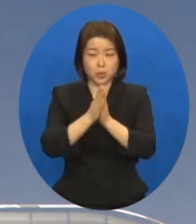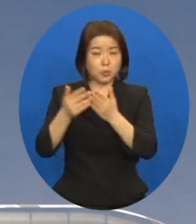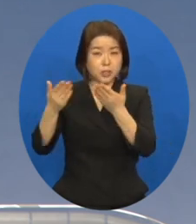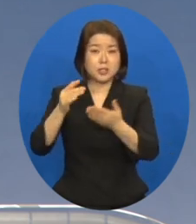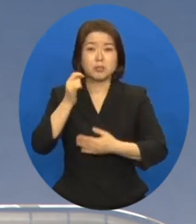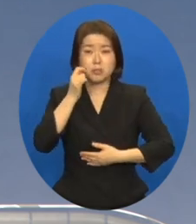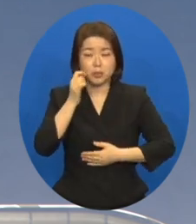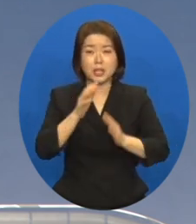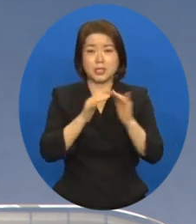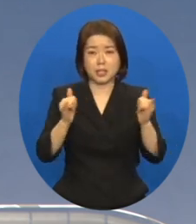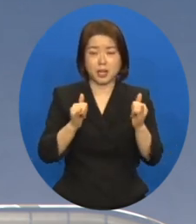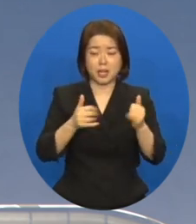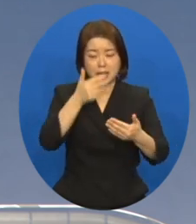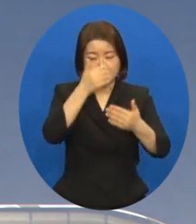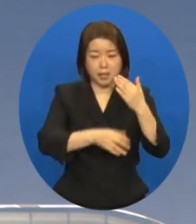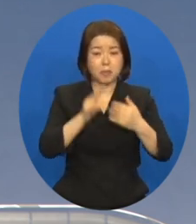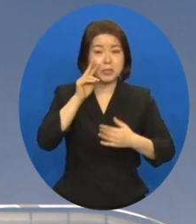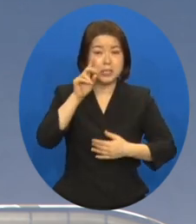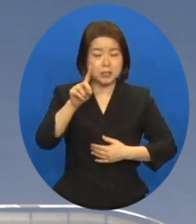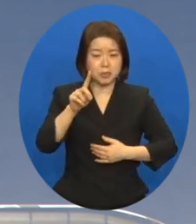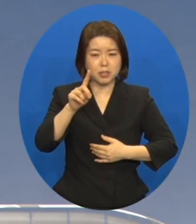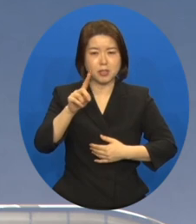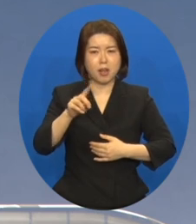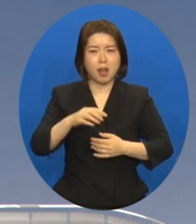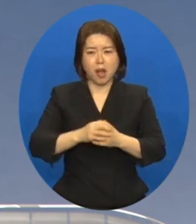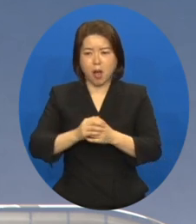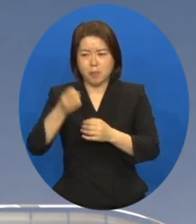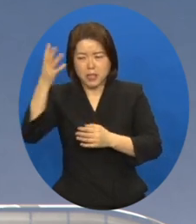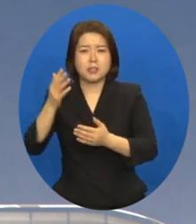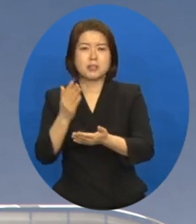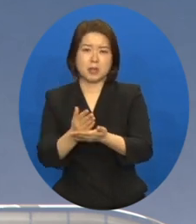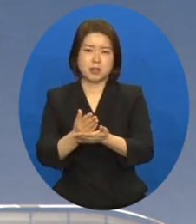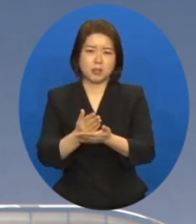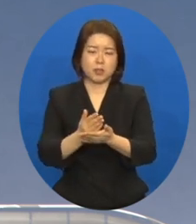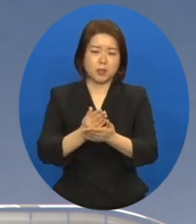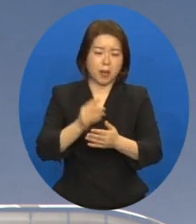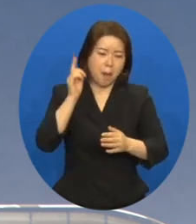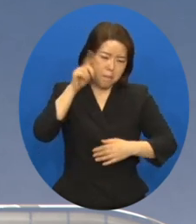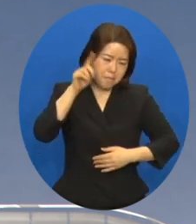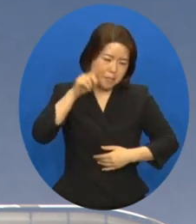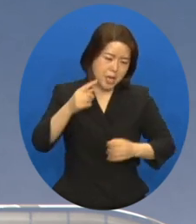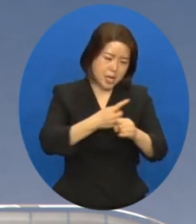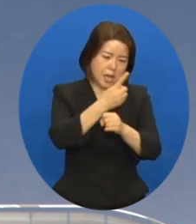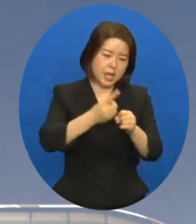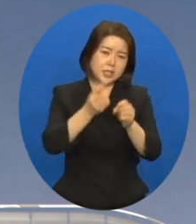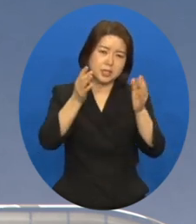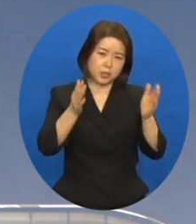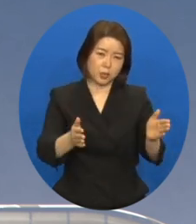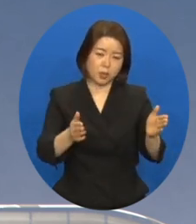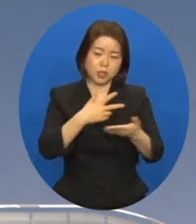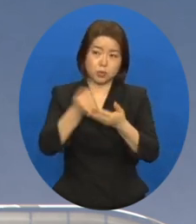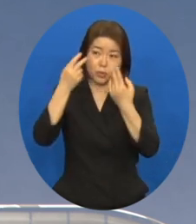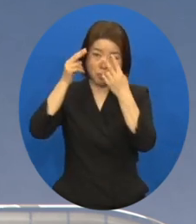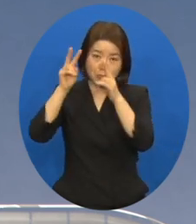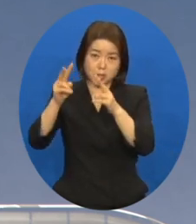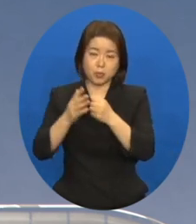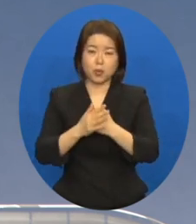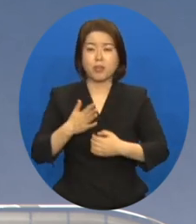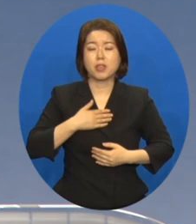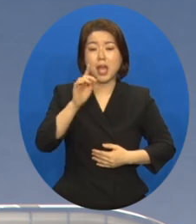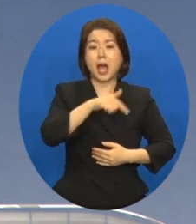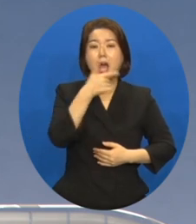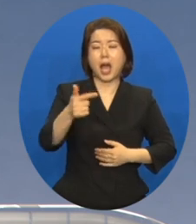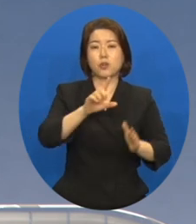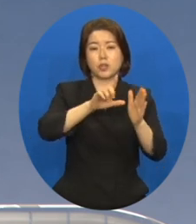이 남은 21일을 놓치지 마세요. 매일 한 시간씩 주님을 바라보고 내 하루의